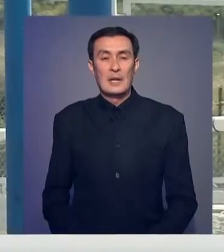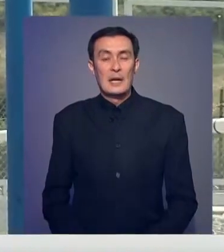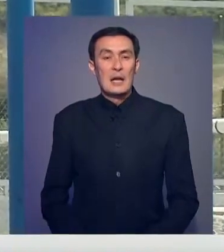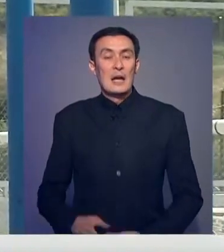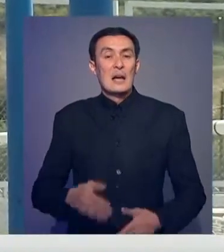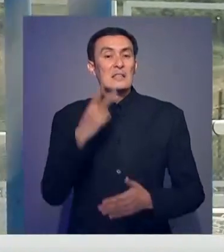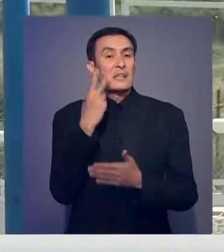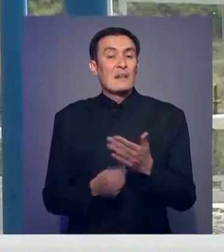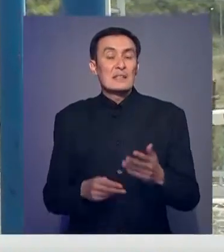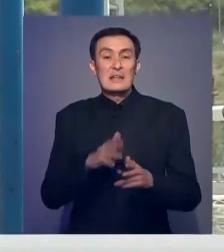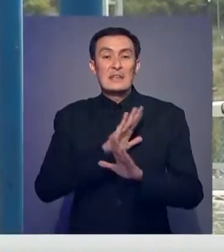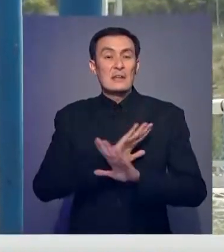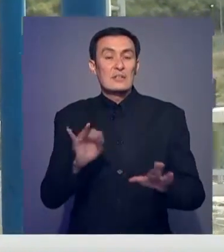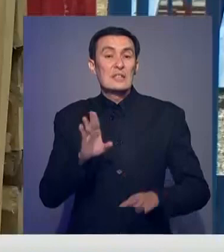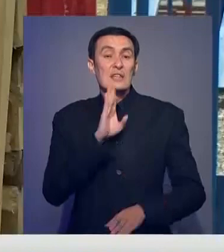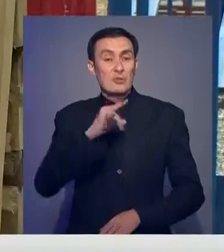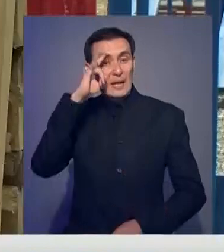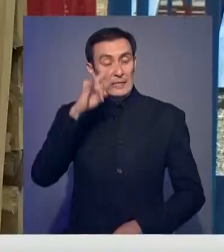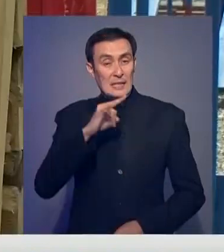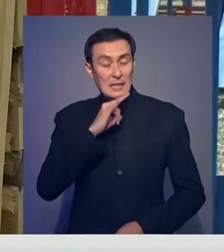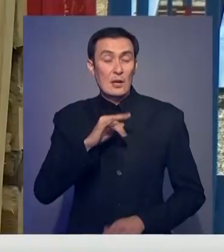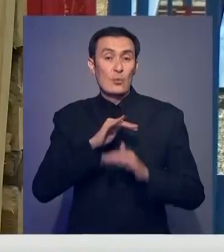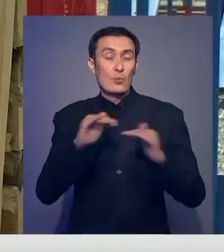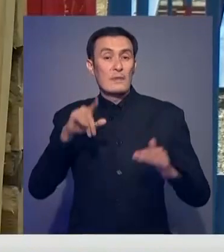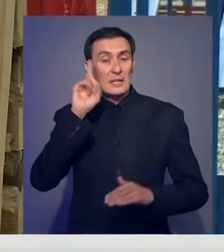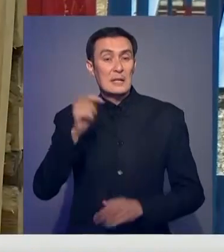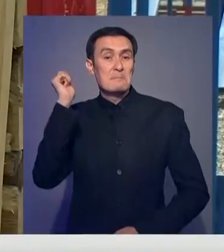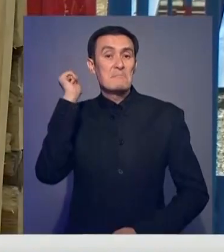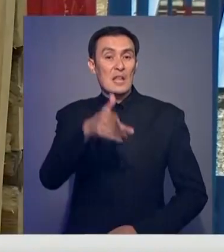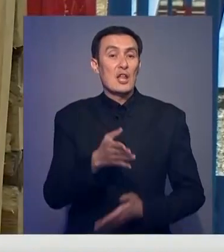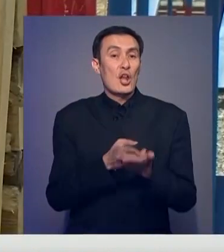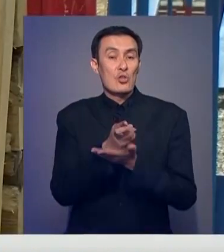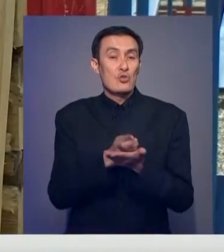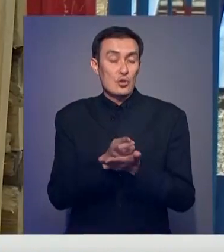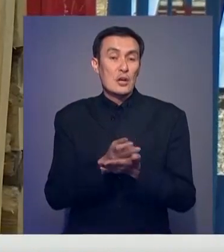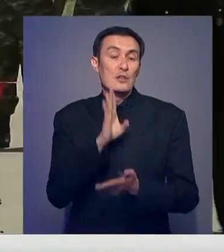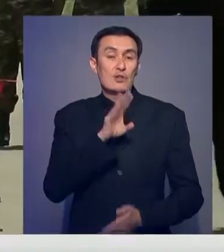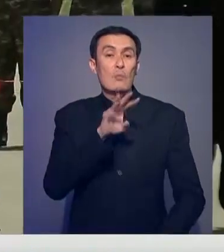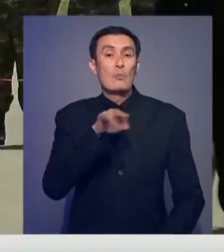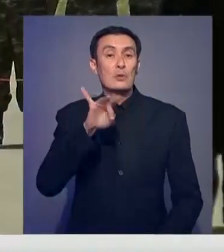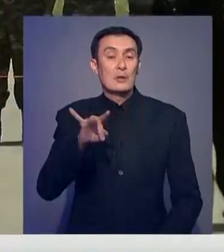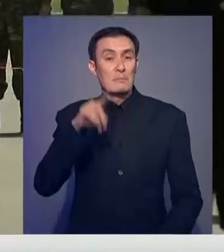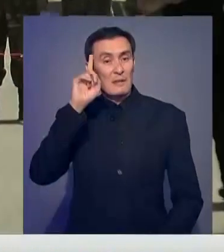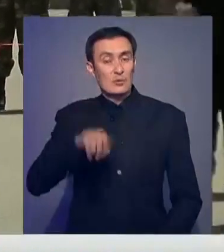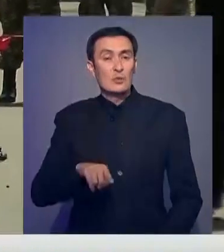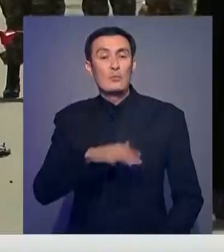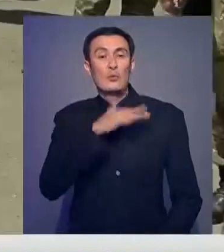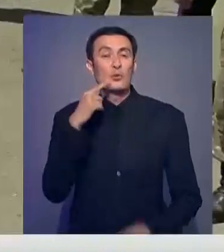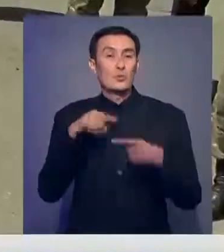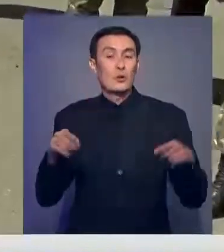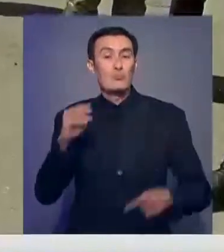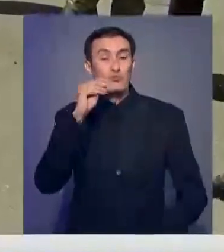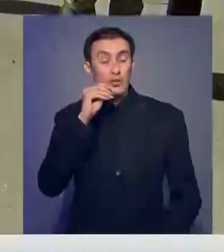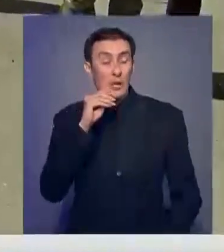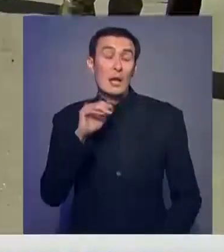Сдаваться не привыкли и казахстанские девушки. К примеру, уровнем техники метания ножа ефрейтор Мульдыр Сафакова превосходит многих